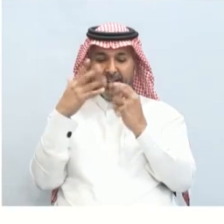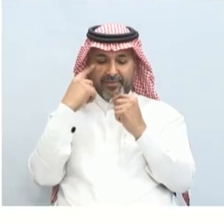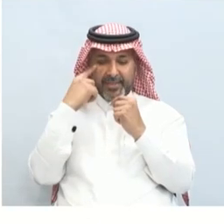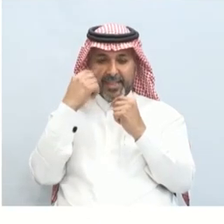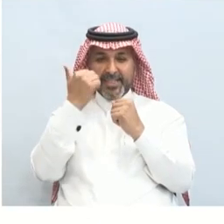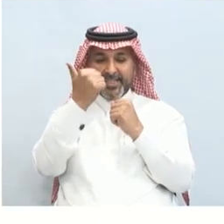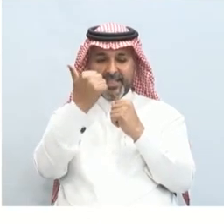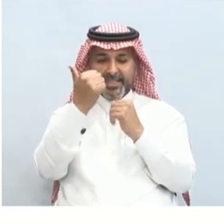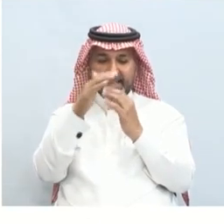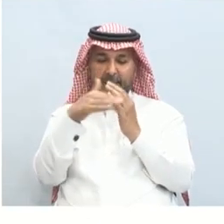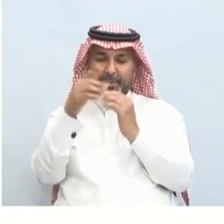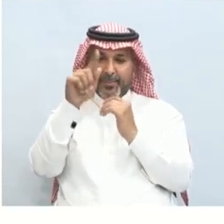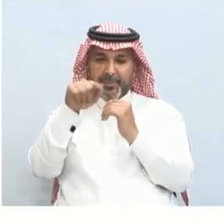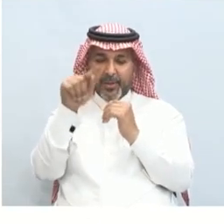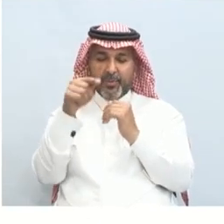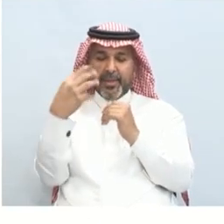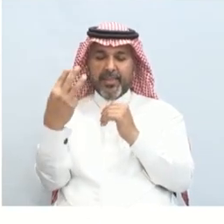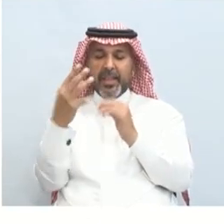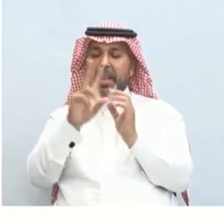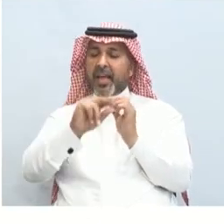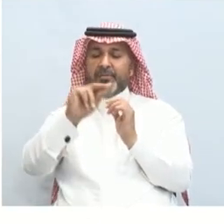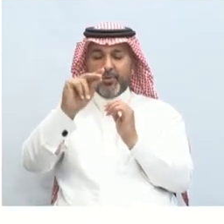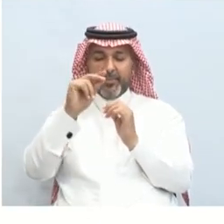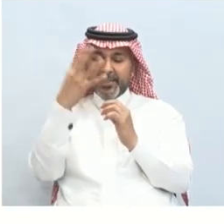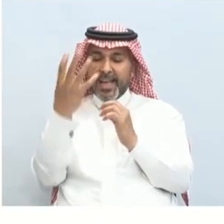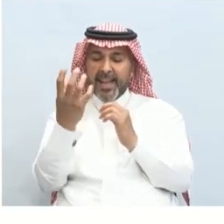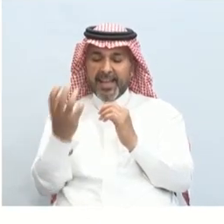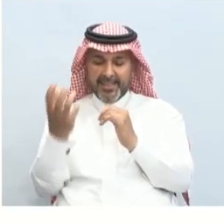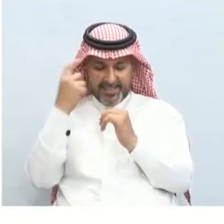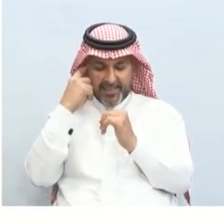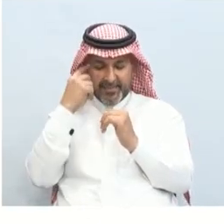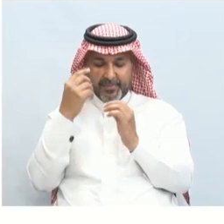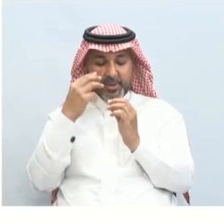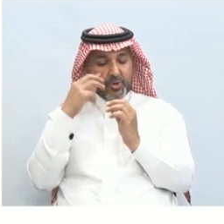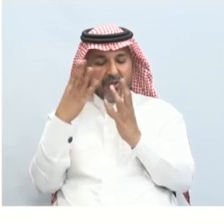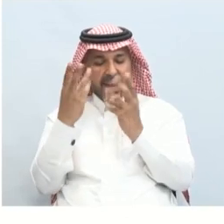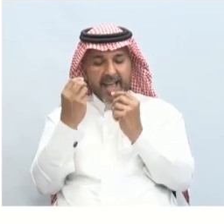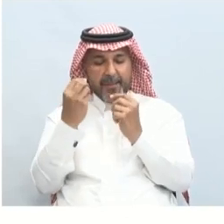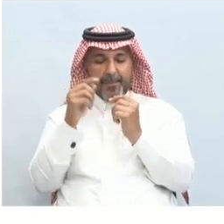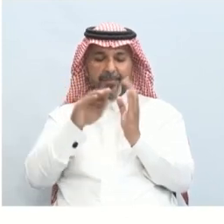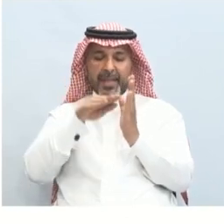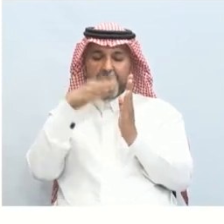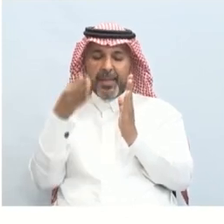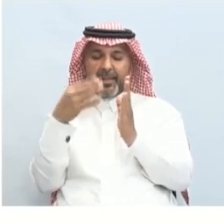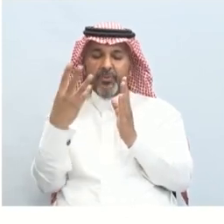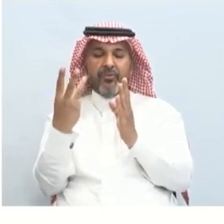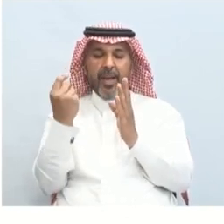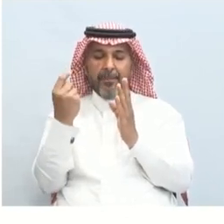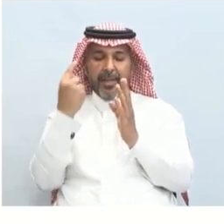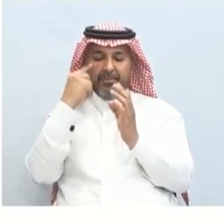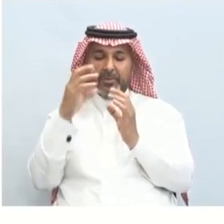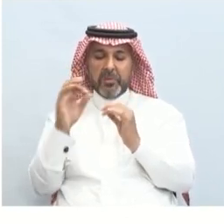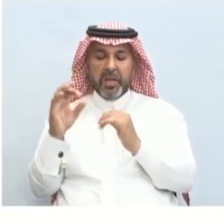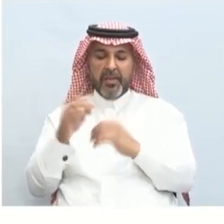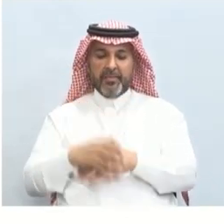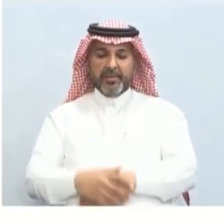حيصير الجواب 1002 بهذه الصوره الان كذلك ختمنا درسنا السابق باخذ التباديل